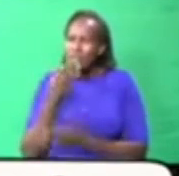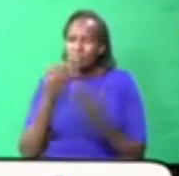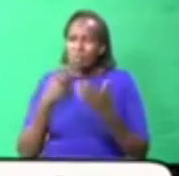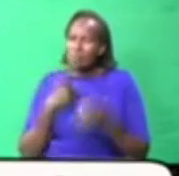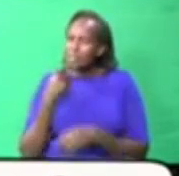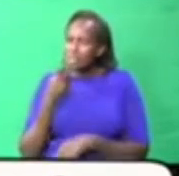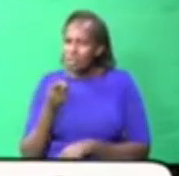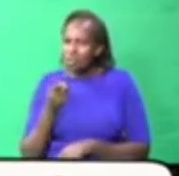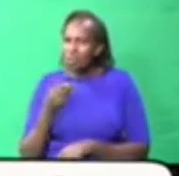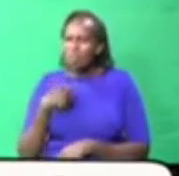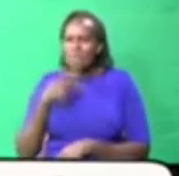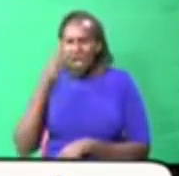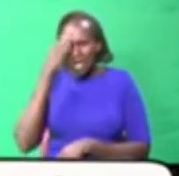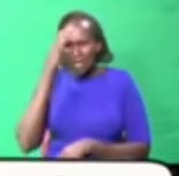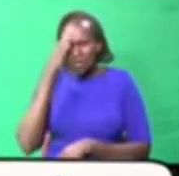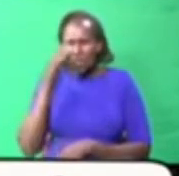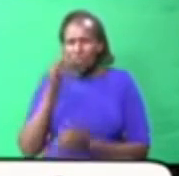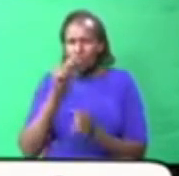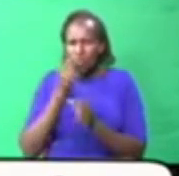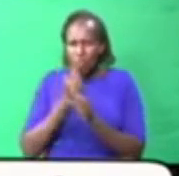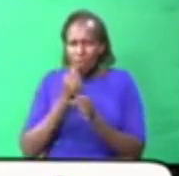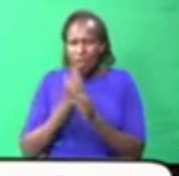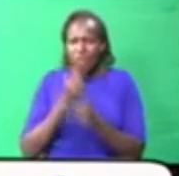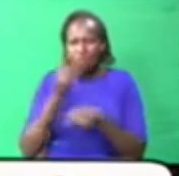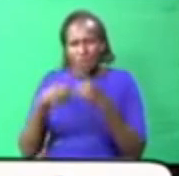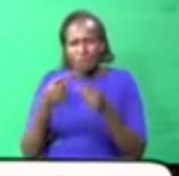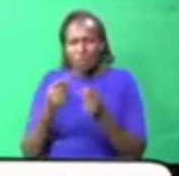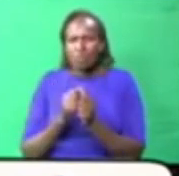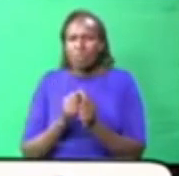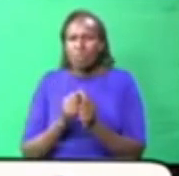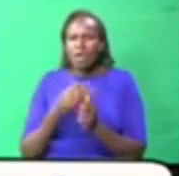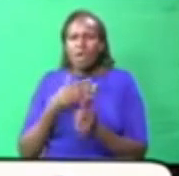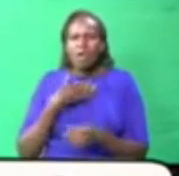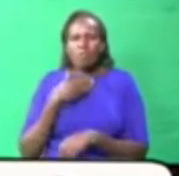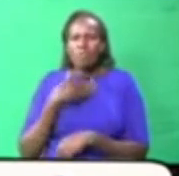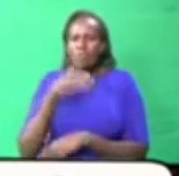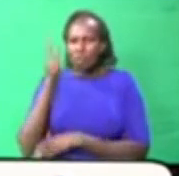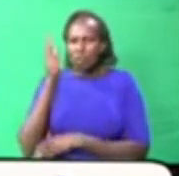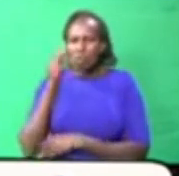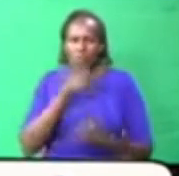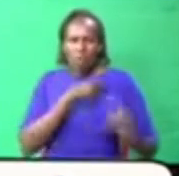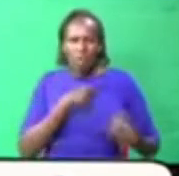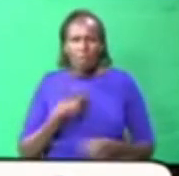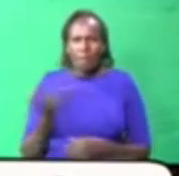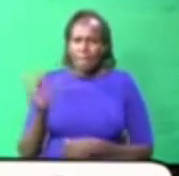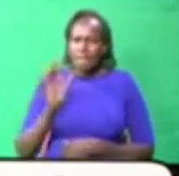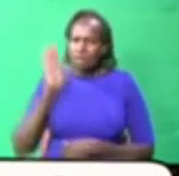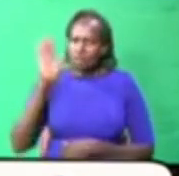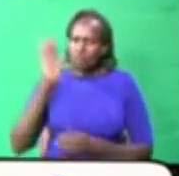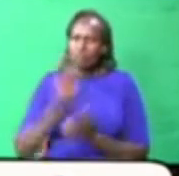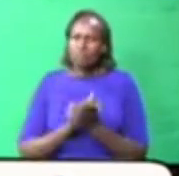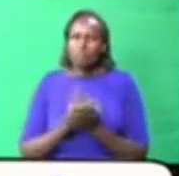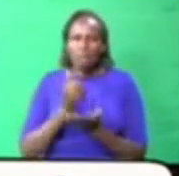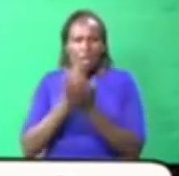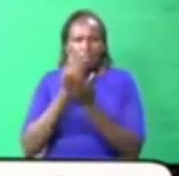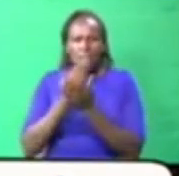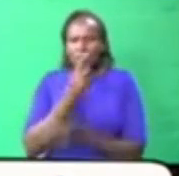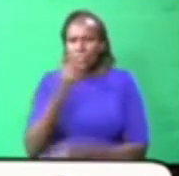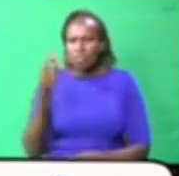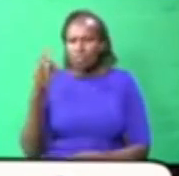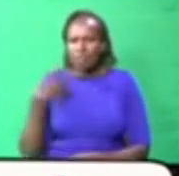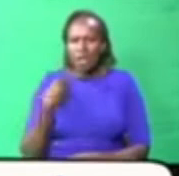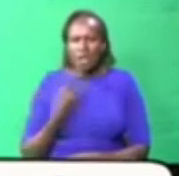believe. Najua kuna kazi unatenda ya kiajabu. Na Mungu unataka mioyo yetu ikurejelee. Tusaidie kila mmoja wetu ambaye